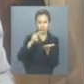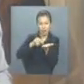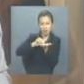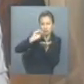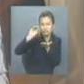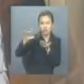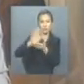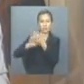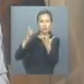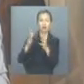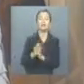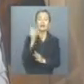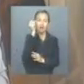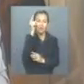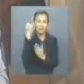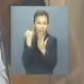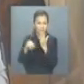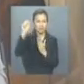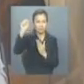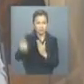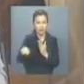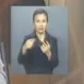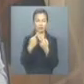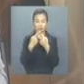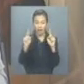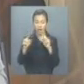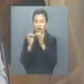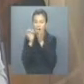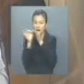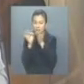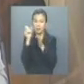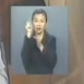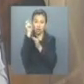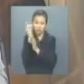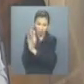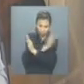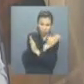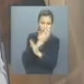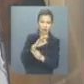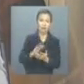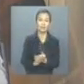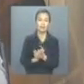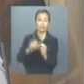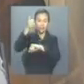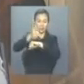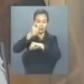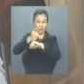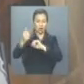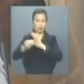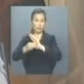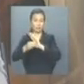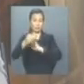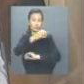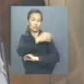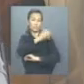ใจผิดต่อกันค่ะแต่เบื้องต้นระบุว่าได้ทำความเข้าใจนอกรอบกันแล้วนะคะทั้งหม่อมราชวงศ์สุขุมพันธ์บริพัตรผู้ว่าราชการกรุงเท